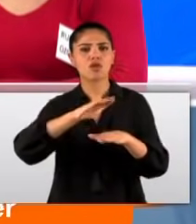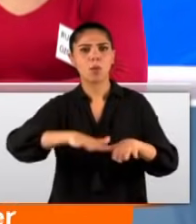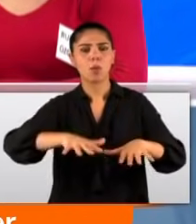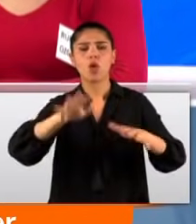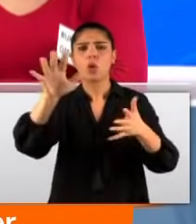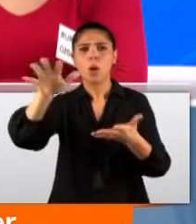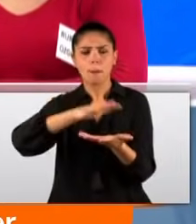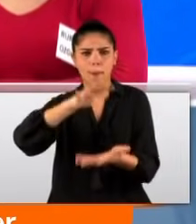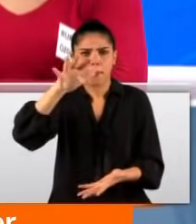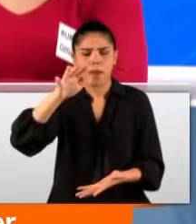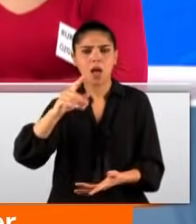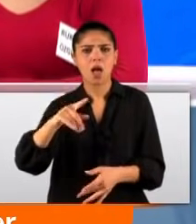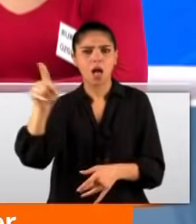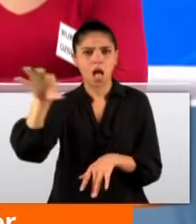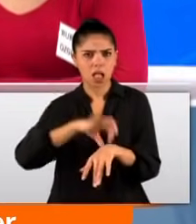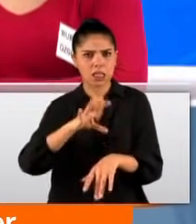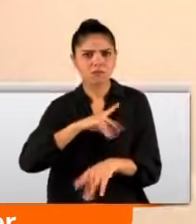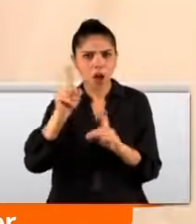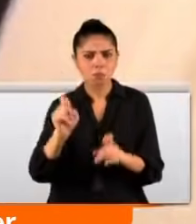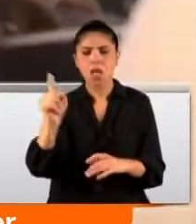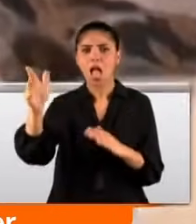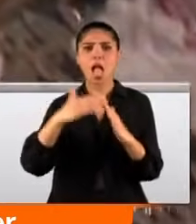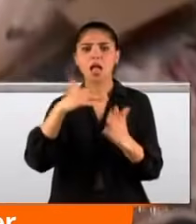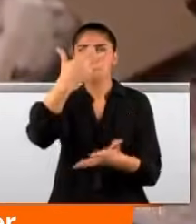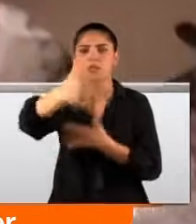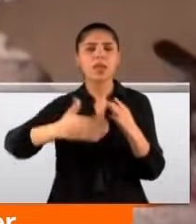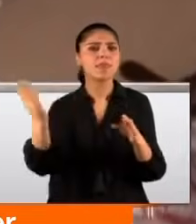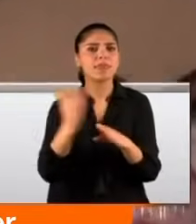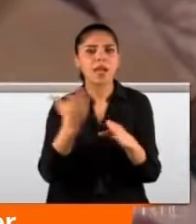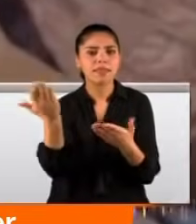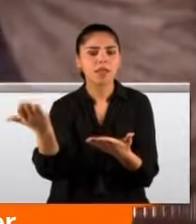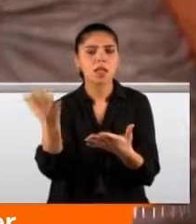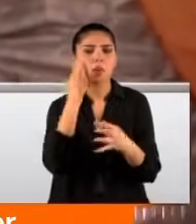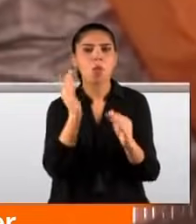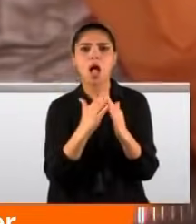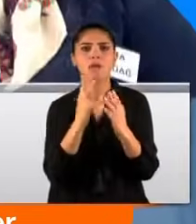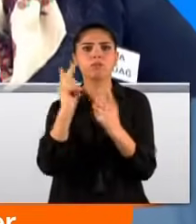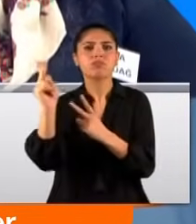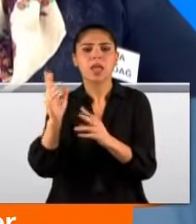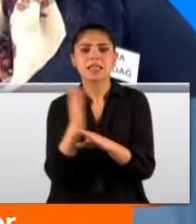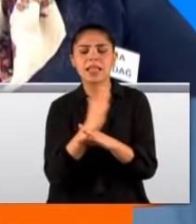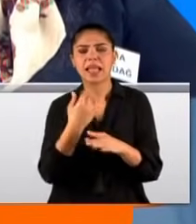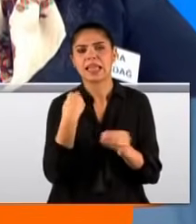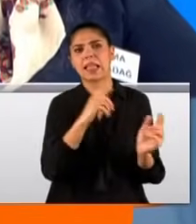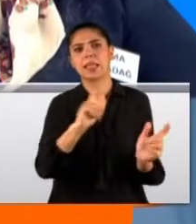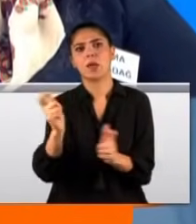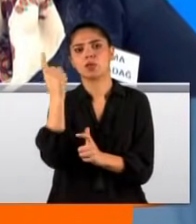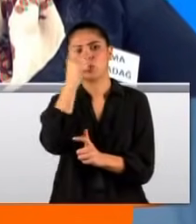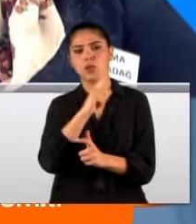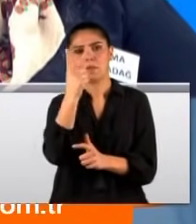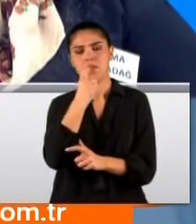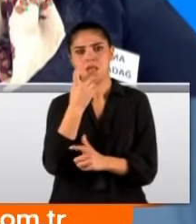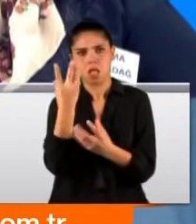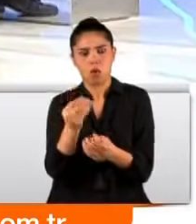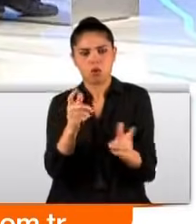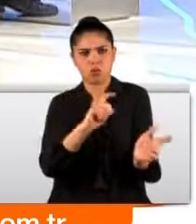yaşıyorsunuz? Hayır. Niye sizin eviniz o kadar dağınık? Niye sizin eviniz böyle? Yeni taşınmıştım ben o eve. Ama bir yıl oldu